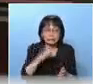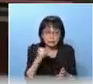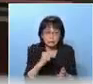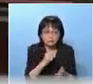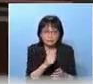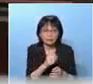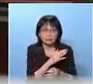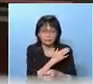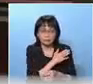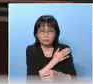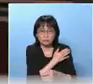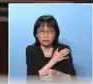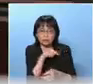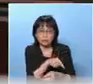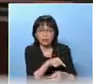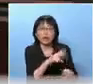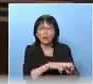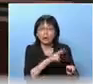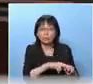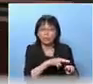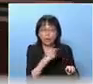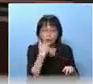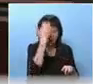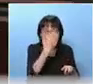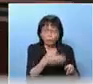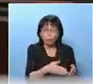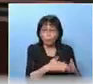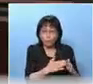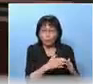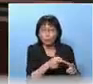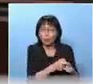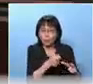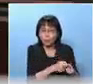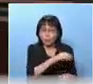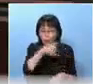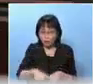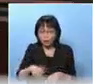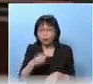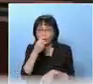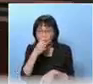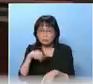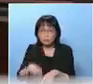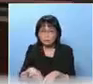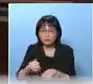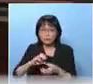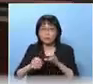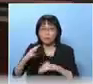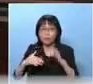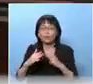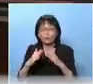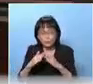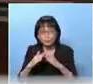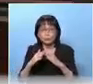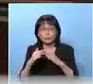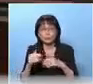的內地高科技的企業，是剛剛落戶到我們香港的科學園，並且亦將